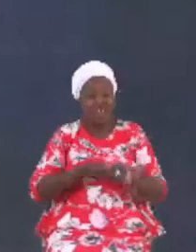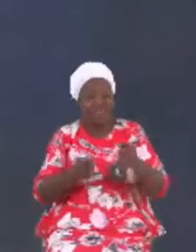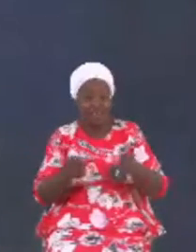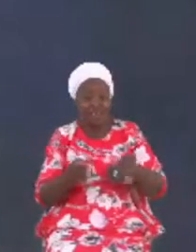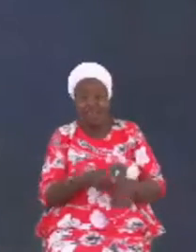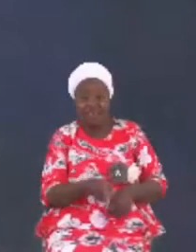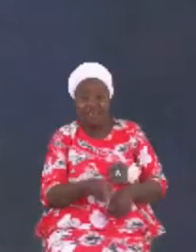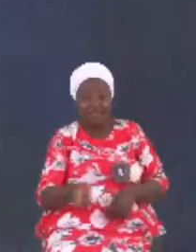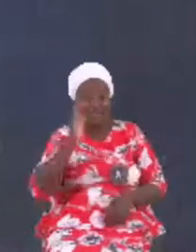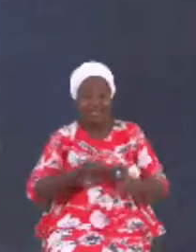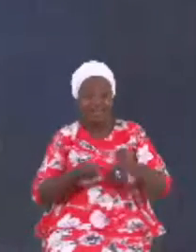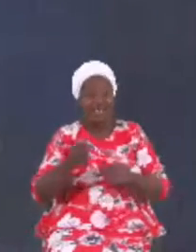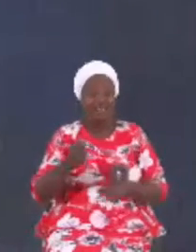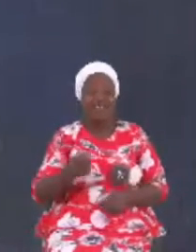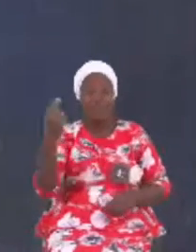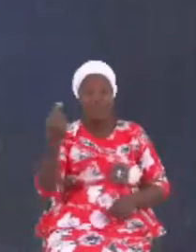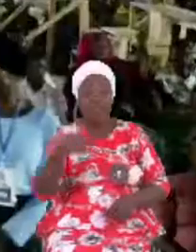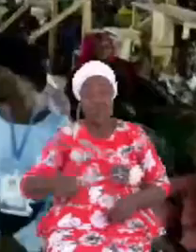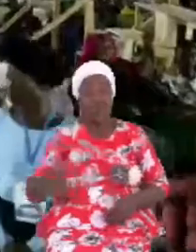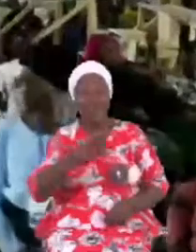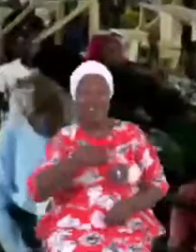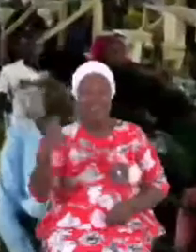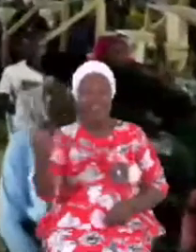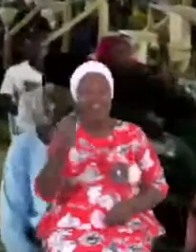ils régneront au siècle des siècles.